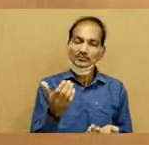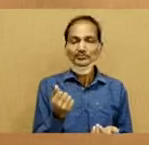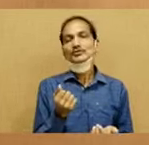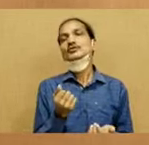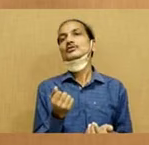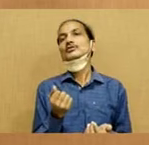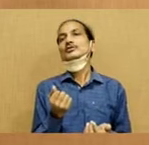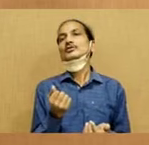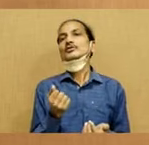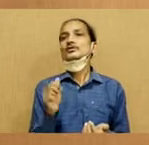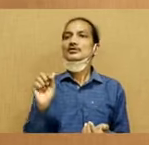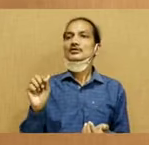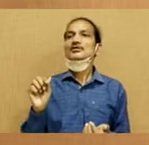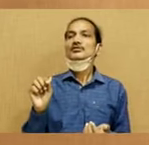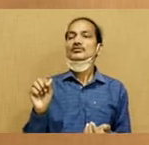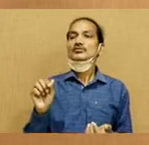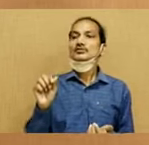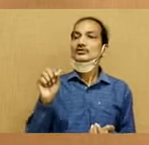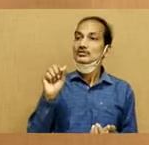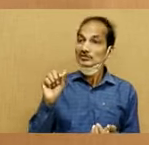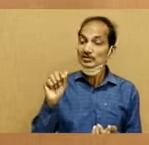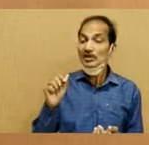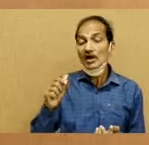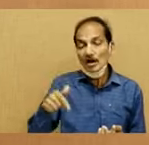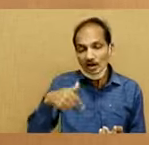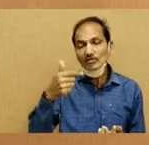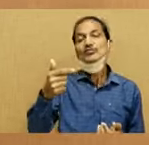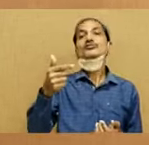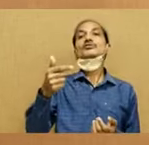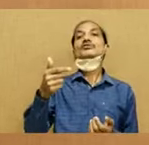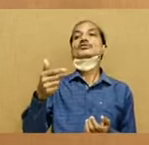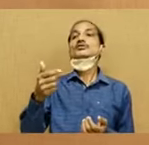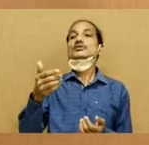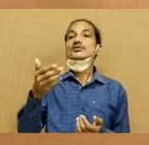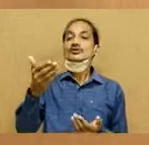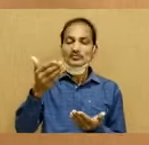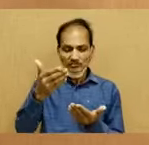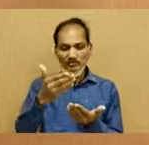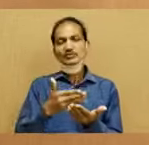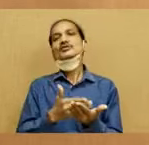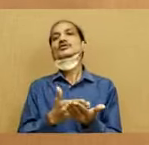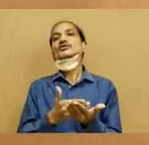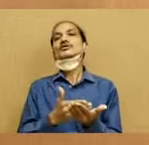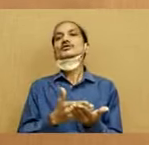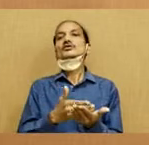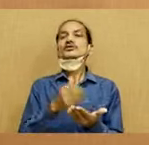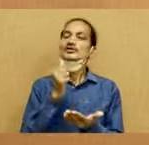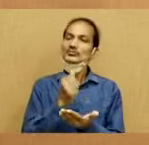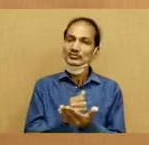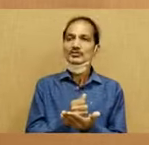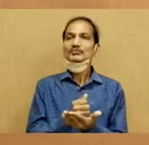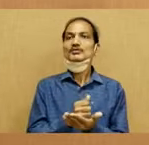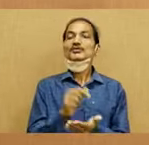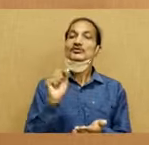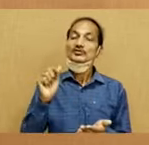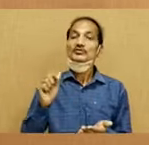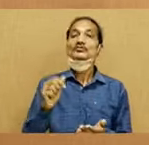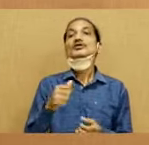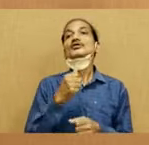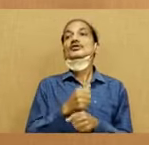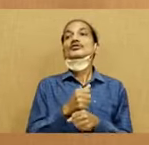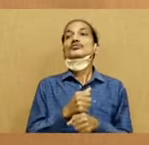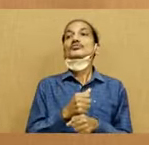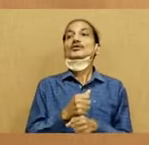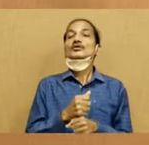ପଡ଼ିବ ସେଥିପାଇଁ ସରକାର ପ୍ରତିଶ୍ରୁତିବଦ୍ଧ ଅଛନ୍ତି, ପ୍ରସ୍ତୁତ ଅଛନ୍ତି। ଆପଣମାନଙ୍କୁ କେବଳ ଏତିକି